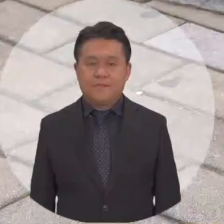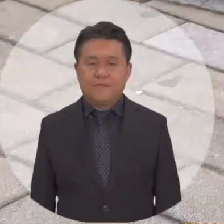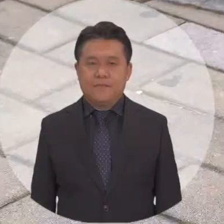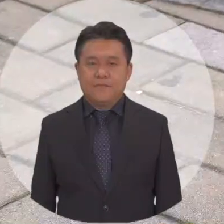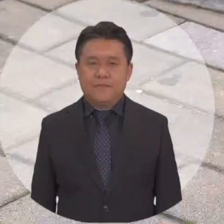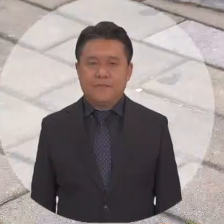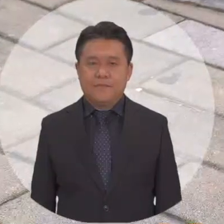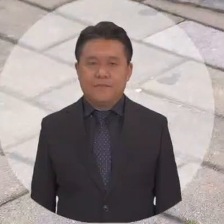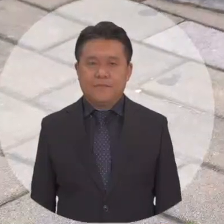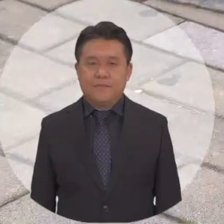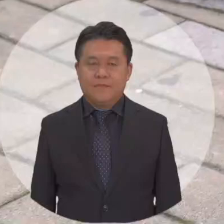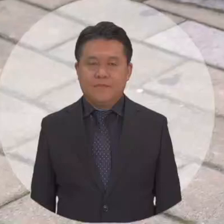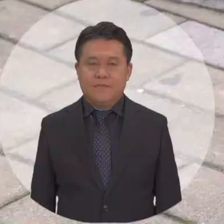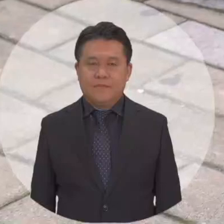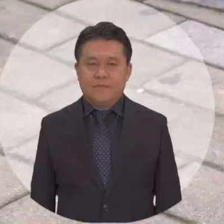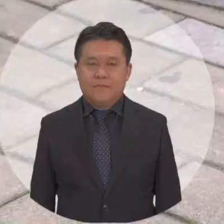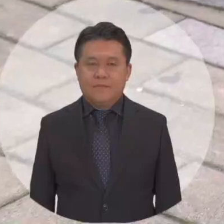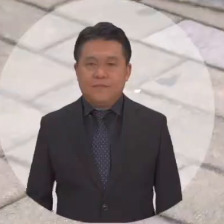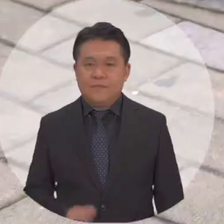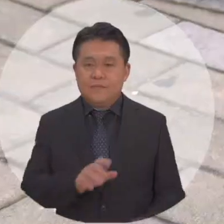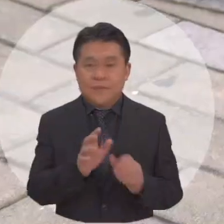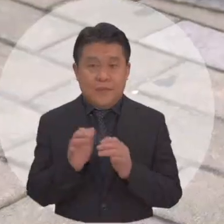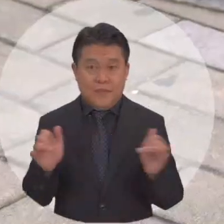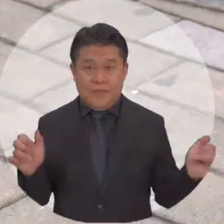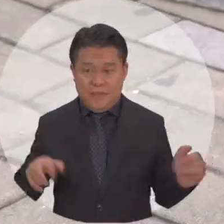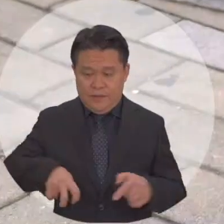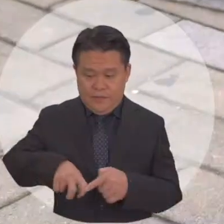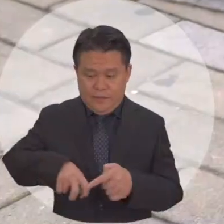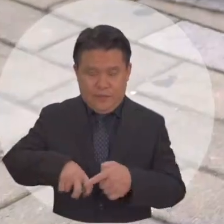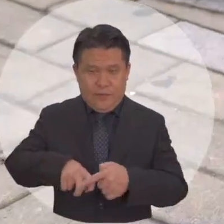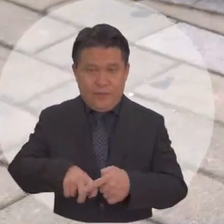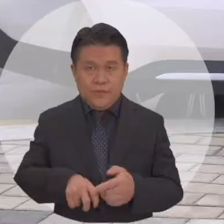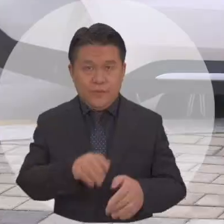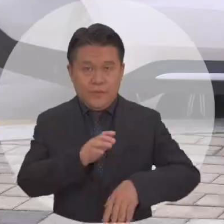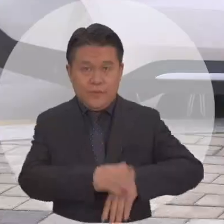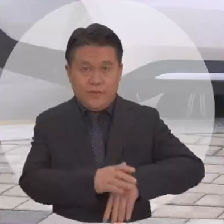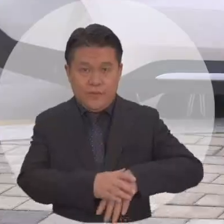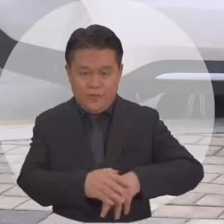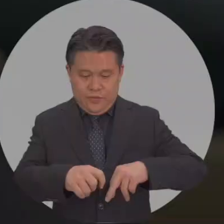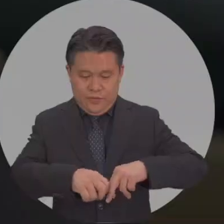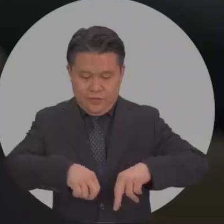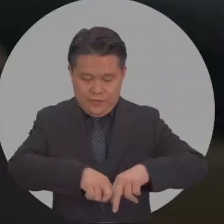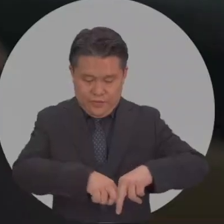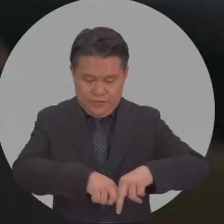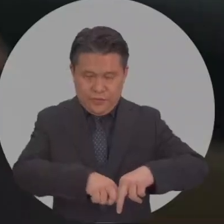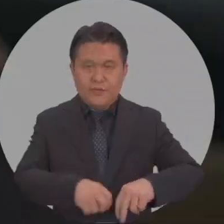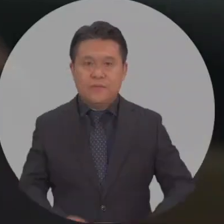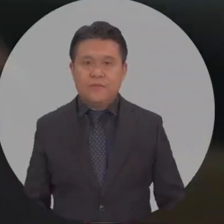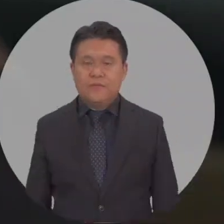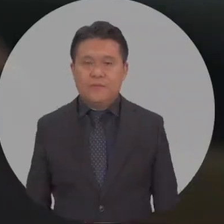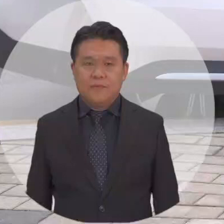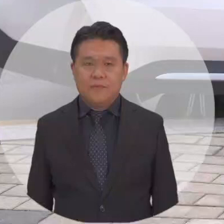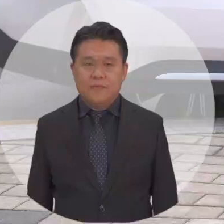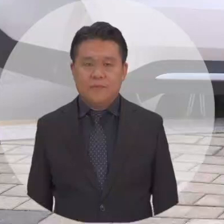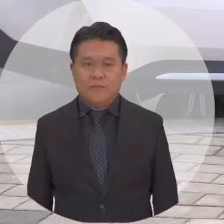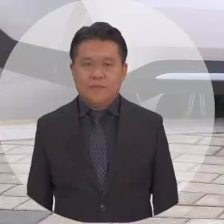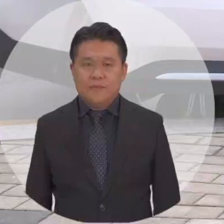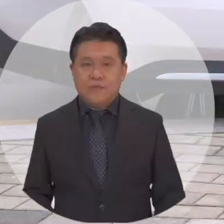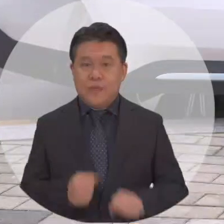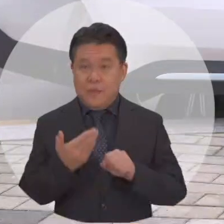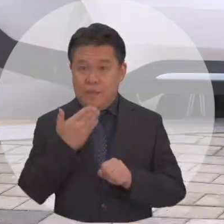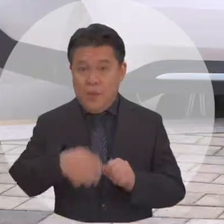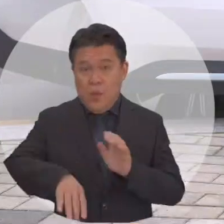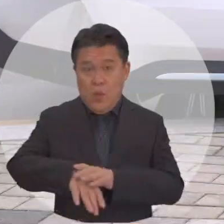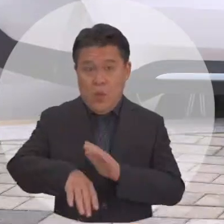요양보호사의 무릎으로 대상자의 왼쪽 무릎을 받쳐줍니다. 대상자가 움직일 수 있는 오른쪽 손으로